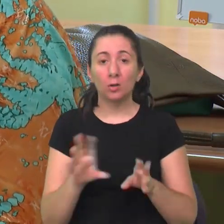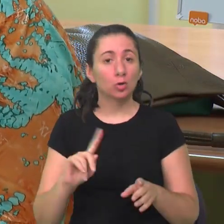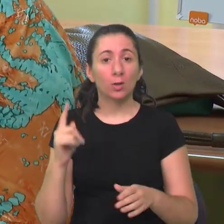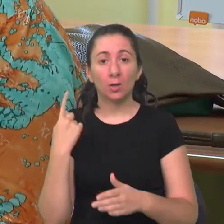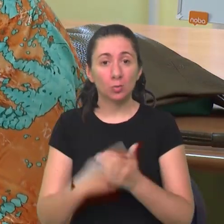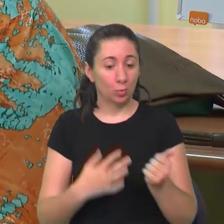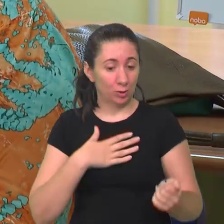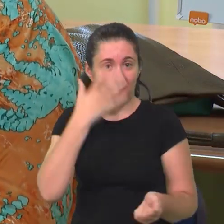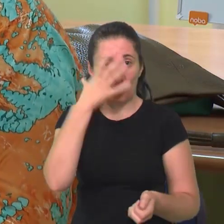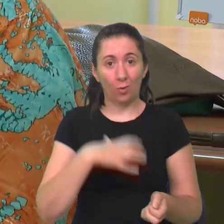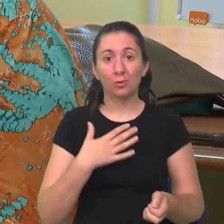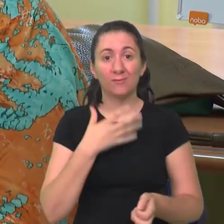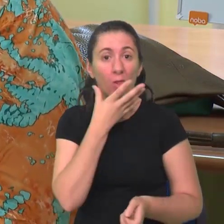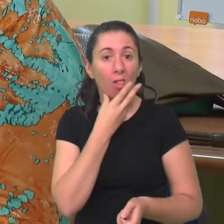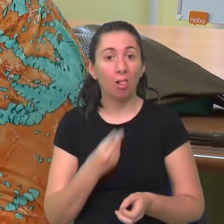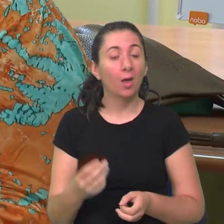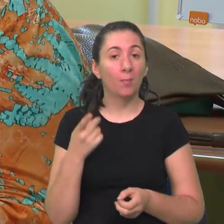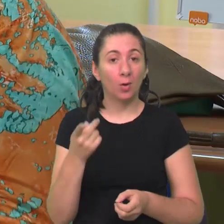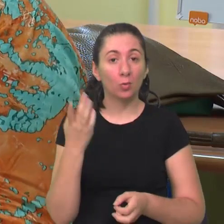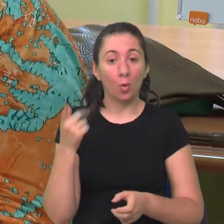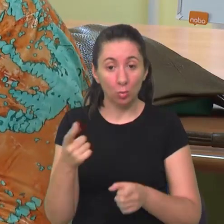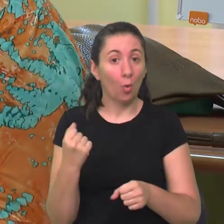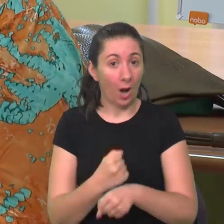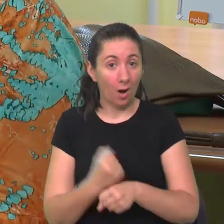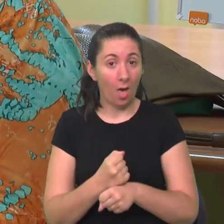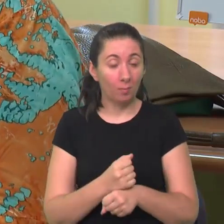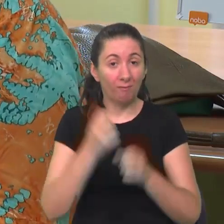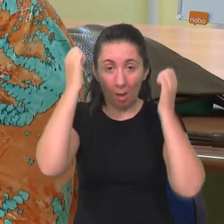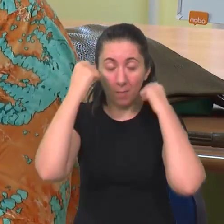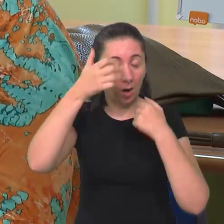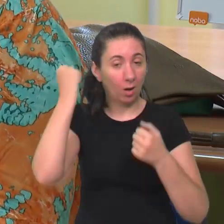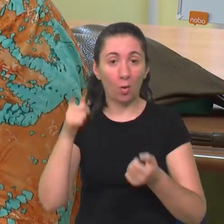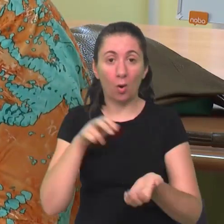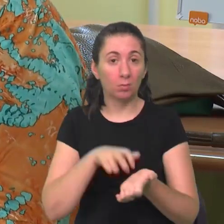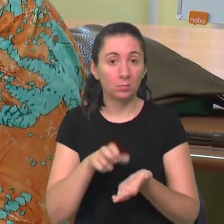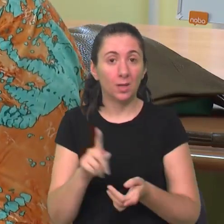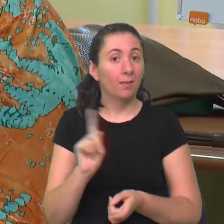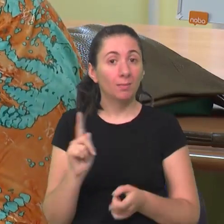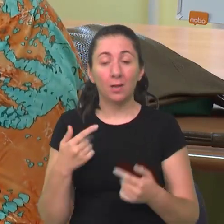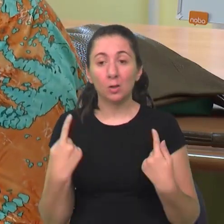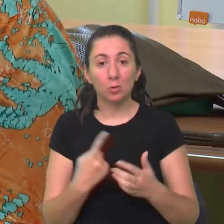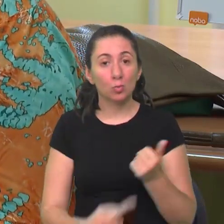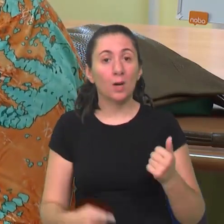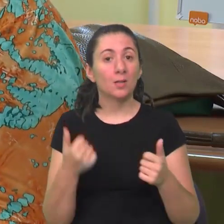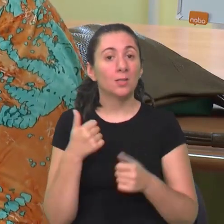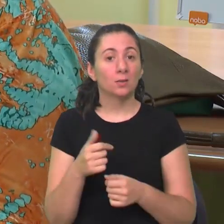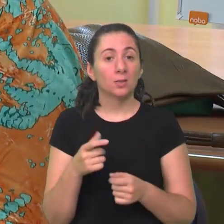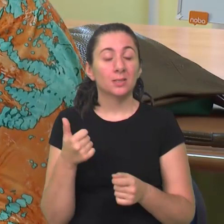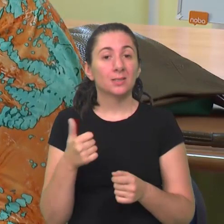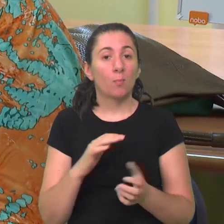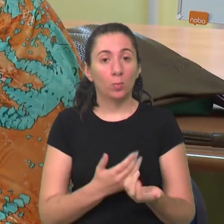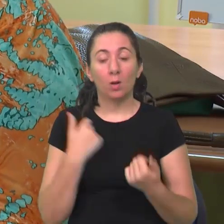na svom izgledu i na svojoj ljepoti, bila je to, napravila je. I nije izgubila samopouzdanje, znači pozdravljam